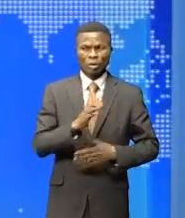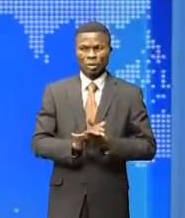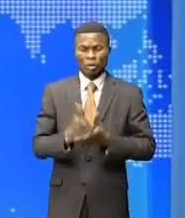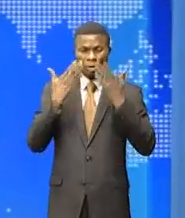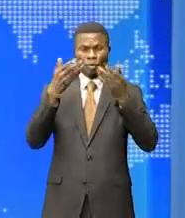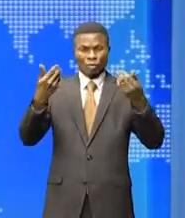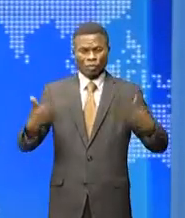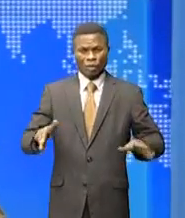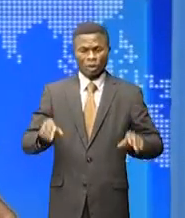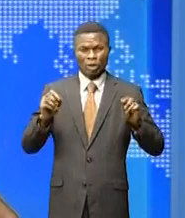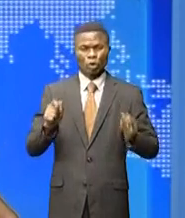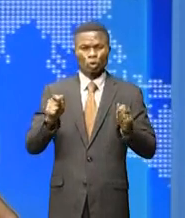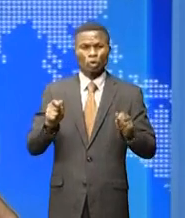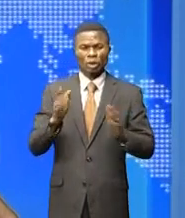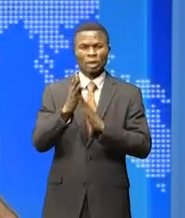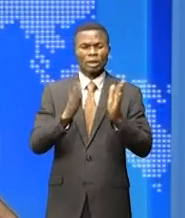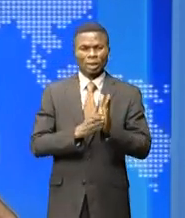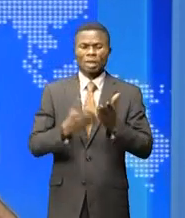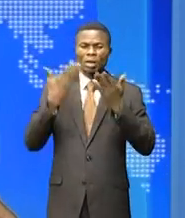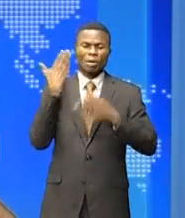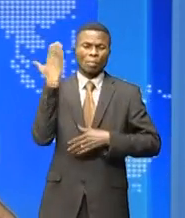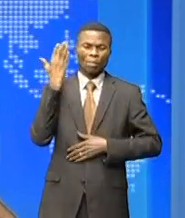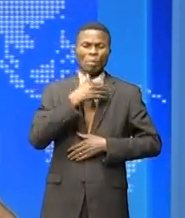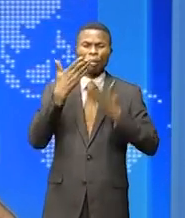donc fini avec ce journal des 19h. Mesdames et